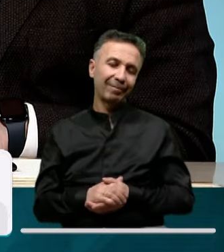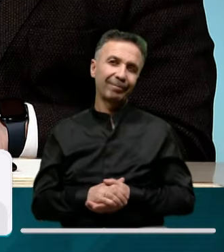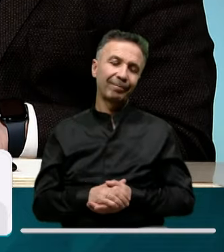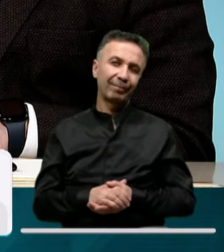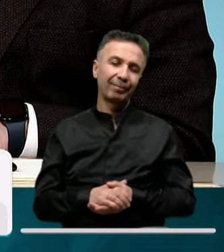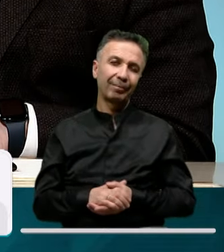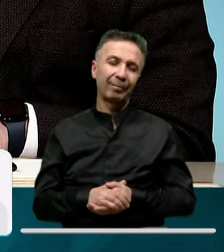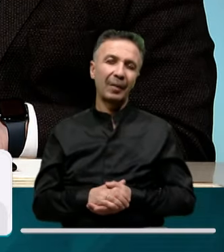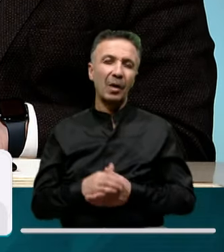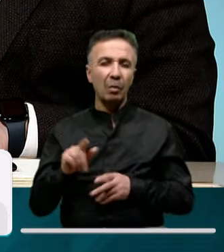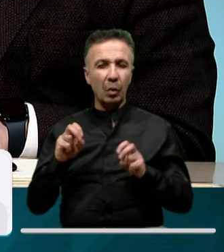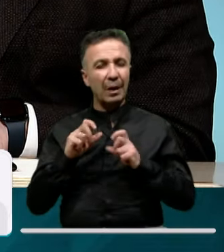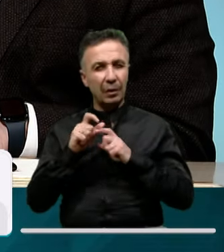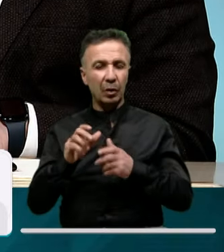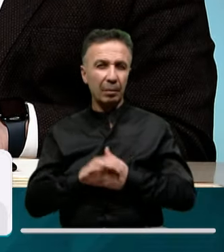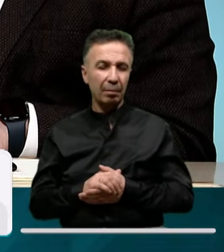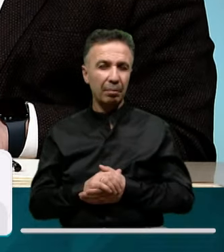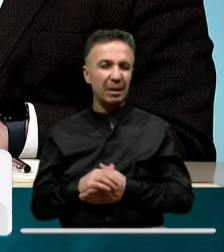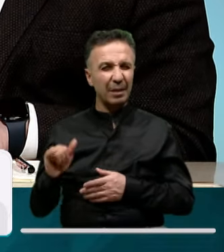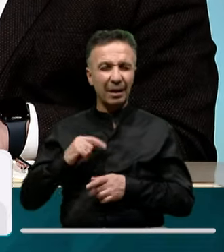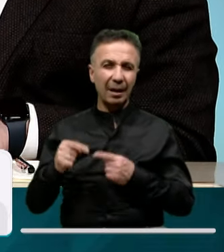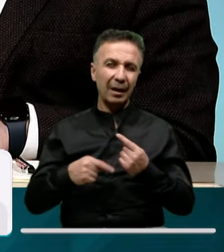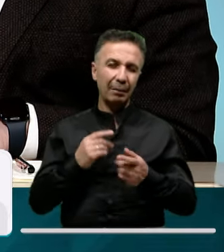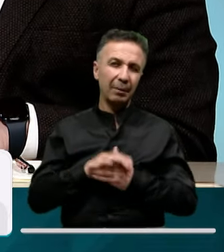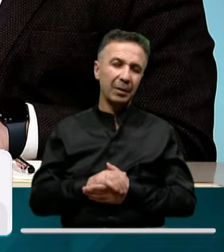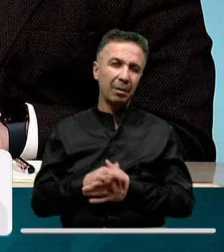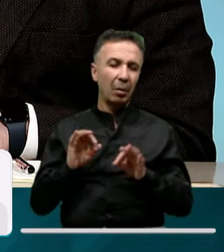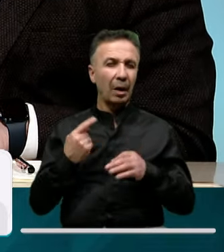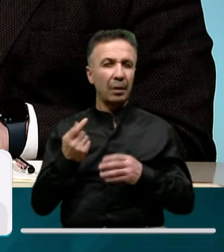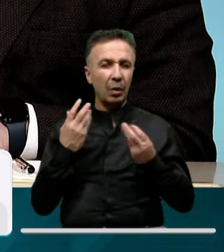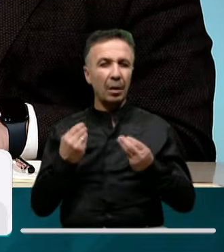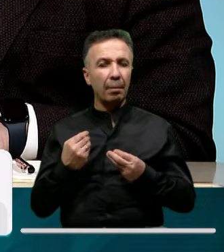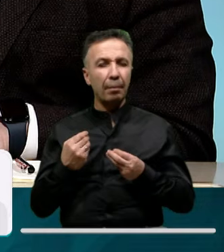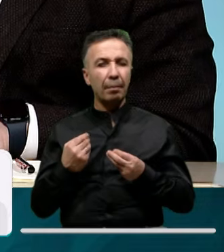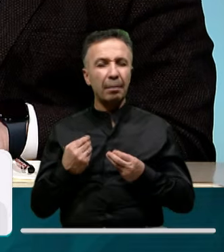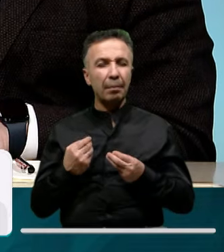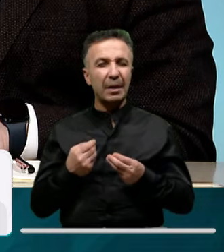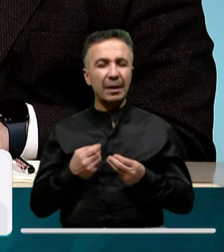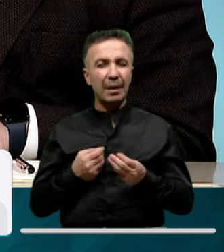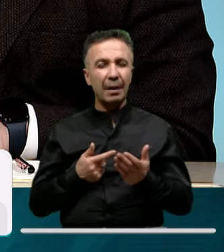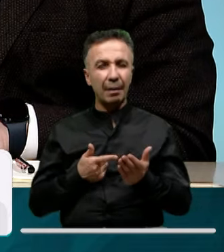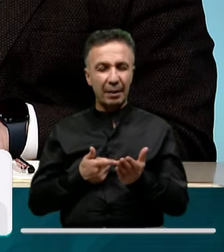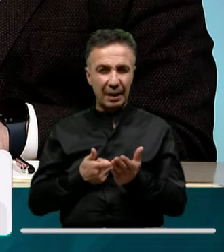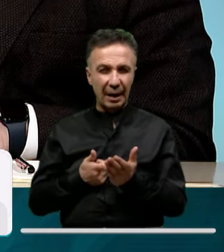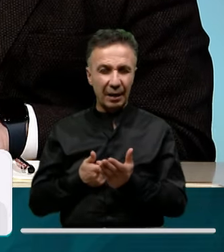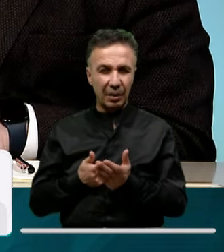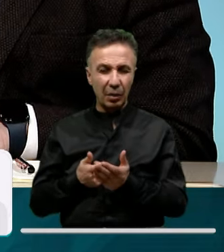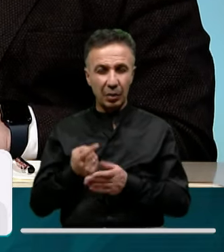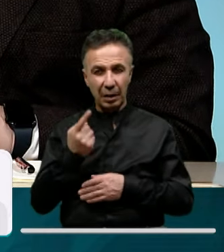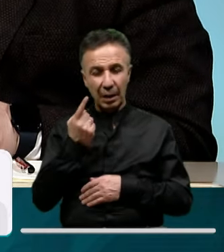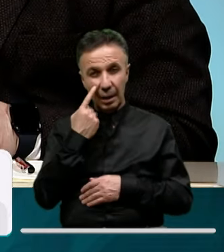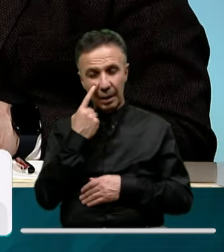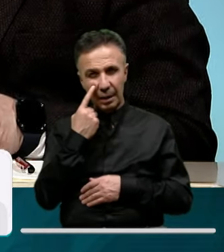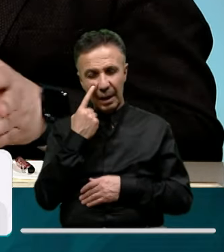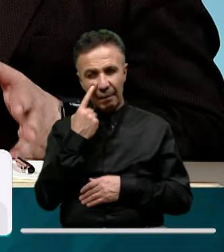sordum. Arkadaşımıza sordum. Diyor ki hocam bizim bir yakınımızın diyor böyle bir şey oldu diyor. Biz ekiyoruz. İlgili kurum geliyor onları söküyor. Biz tekrar